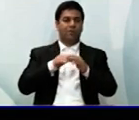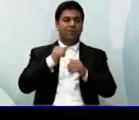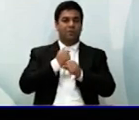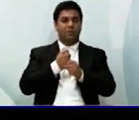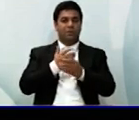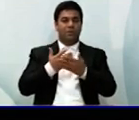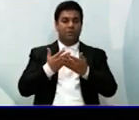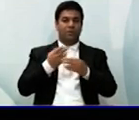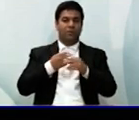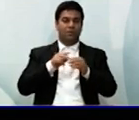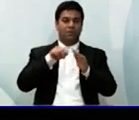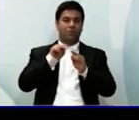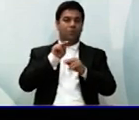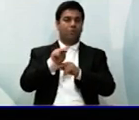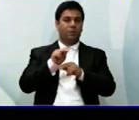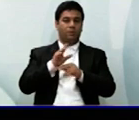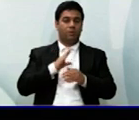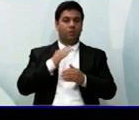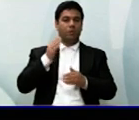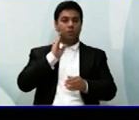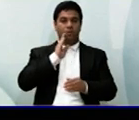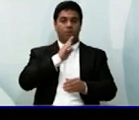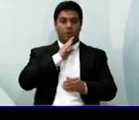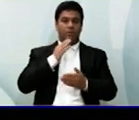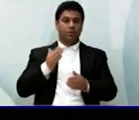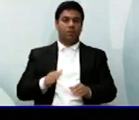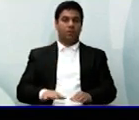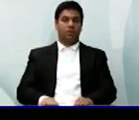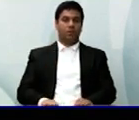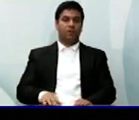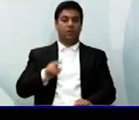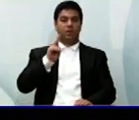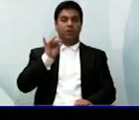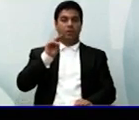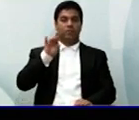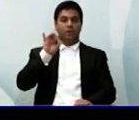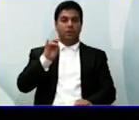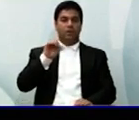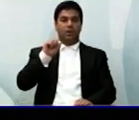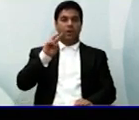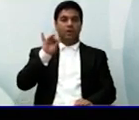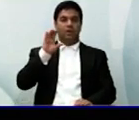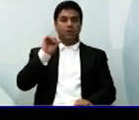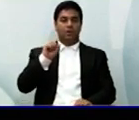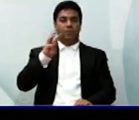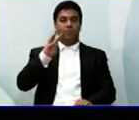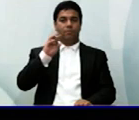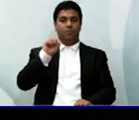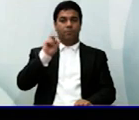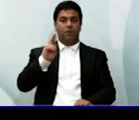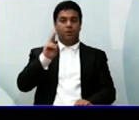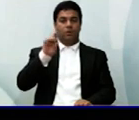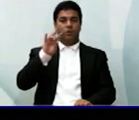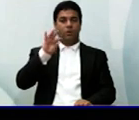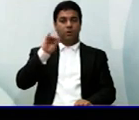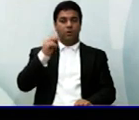преподавал уроки скульптуры. Мать Киплинга, Алиса Макдональд Киплинг, была